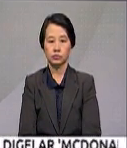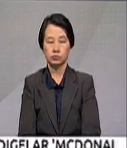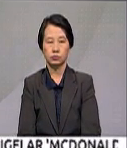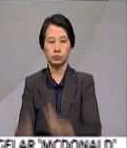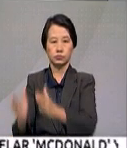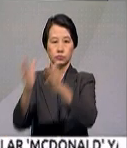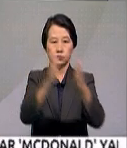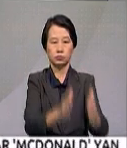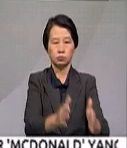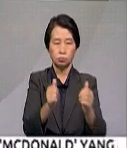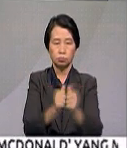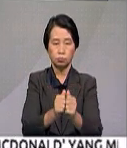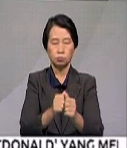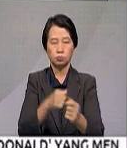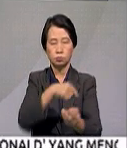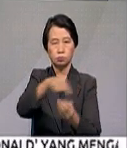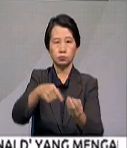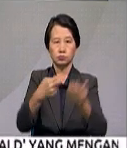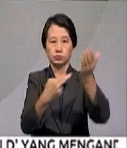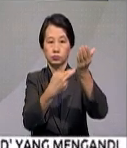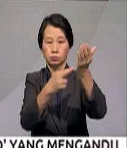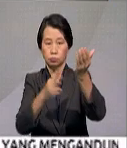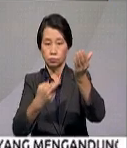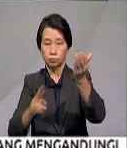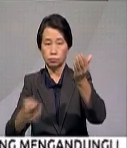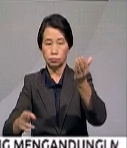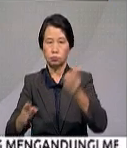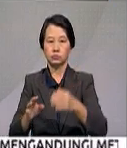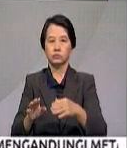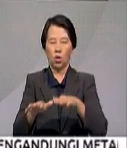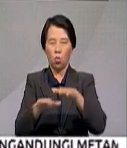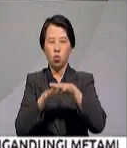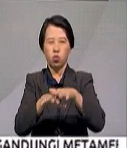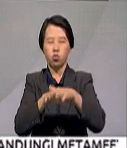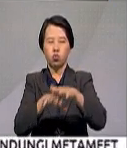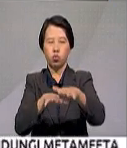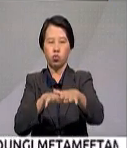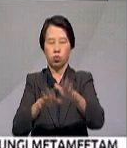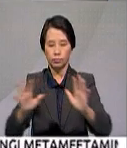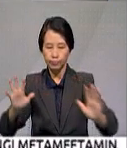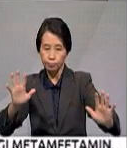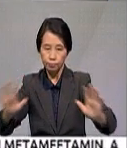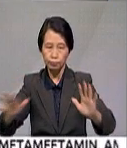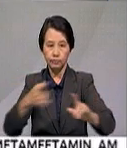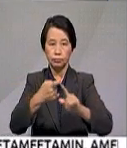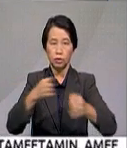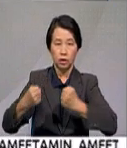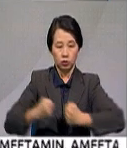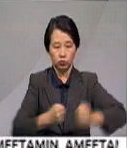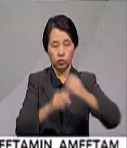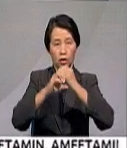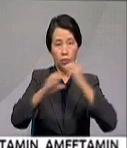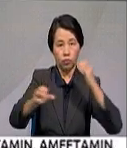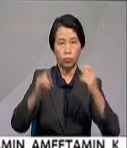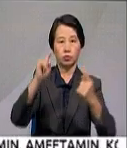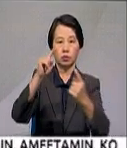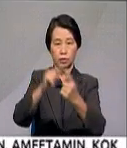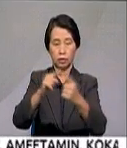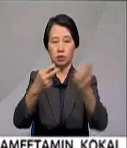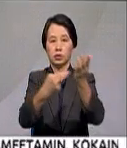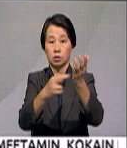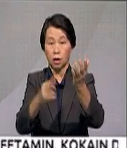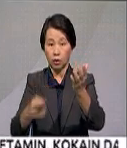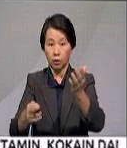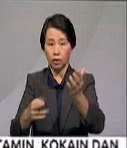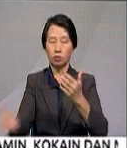Beralih pula dengan tinjauan trafik sekitar Rawang, trafik sibuk namun masih terkawal bermula dari Sungai Buloh menuju ke Rawang.